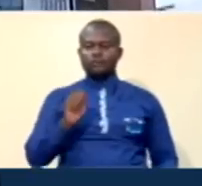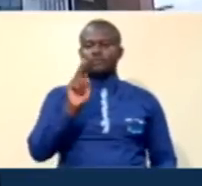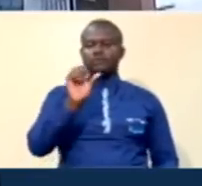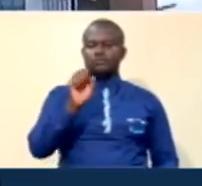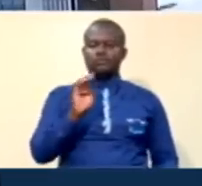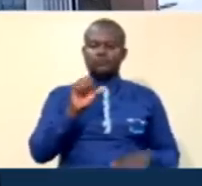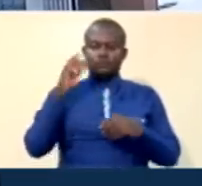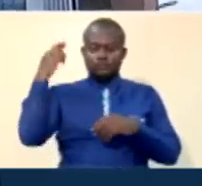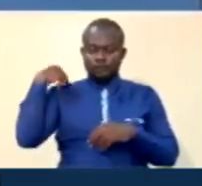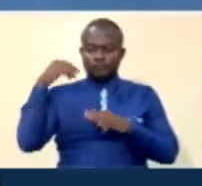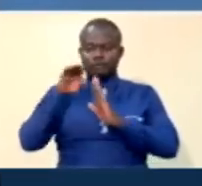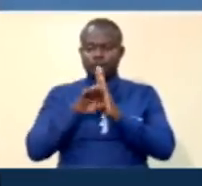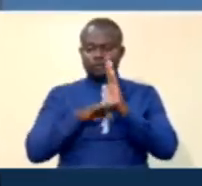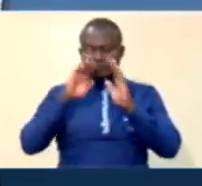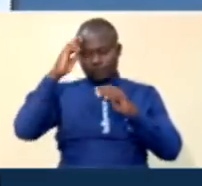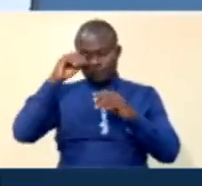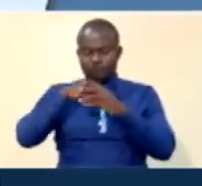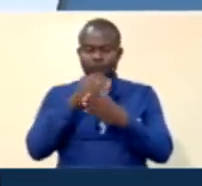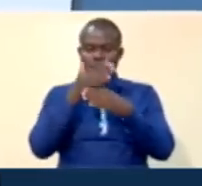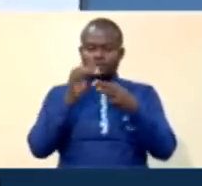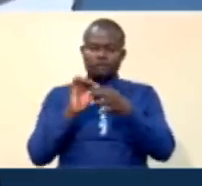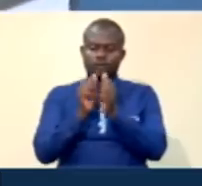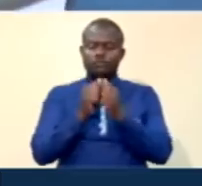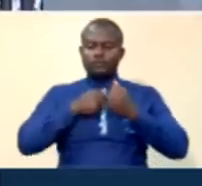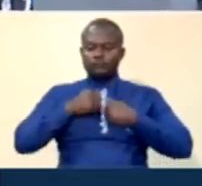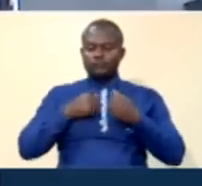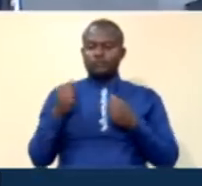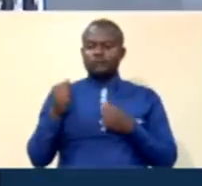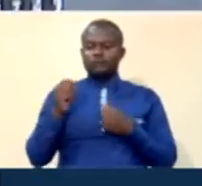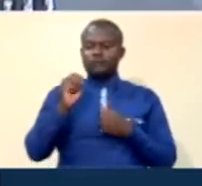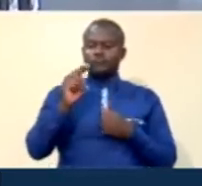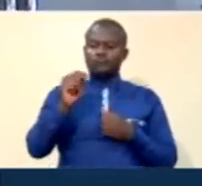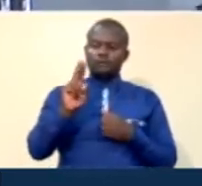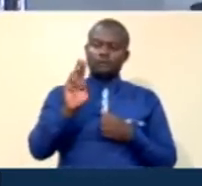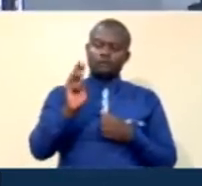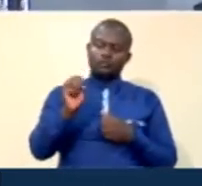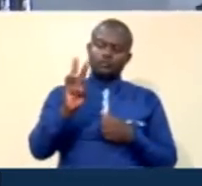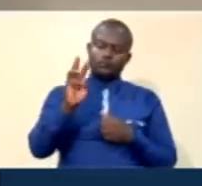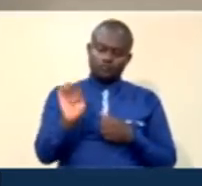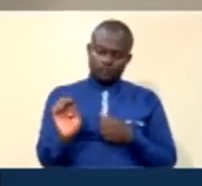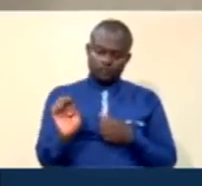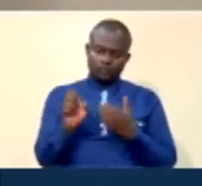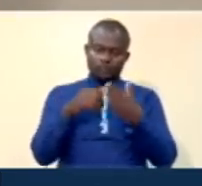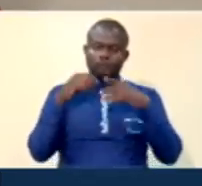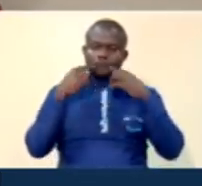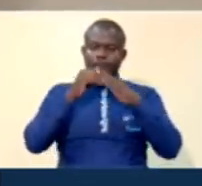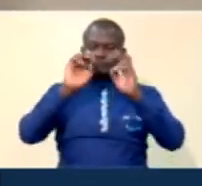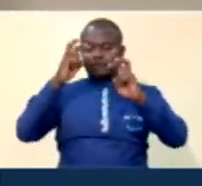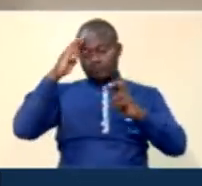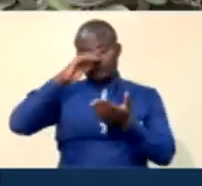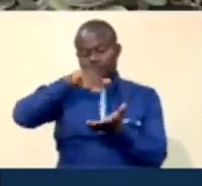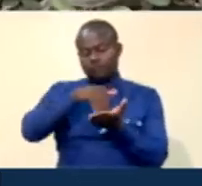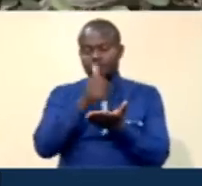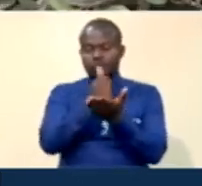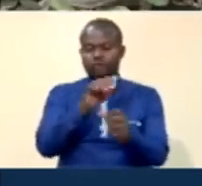ushinzwe gahunda yo kwibuka muri Minisiteri y'Ubumwe bw'Abanyarwanda n'inshingano mboneragihugu ufite mu nshingano kubungabunga amateka ya Jenoside, avuga ko inzibutso ari kimwe